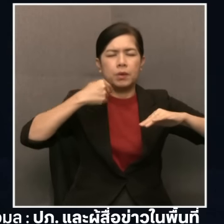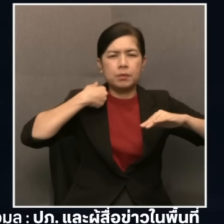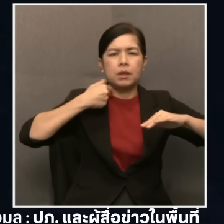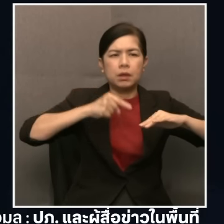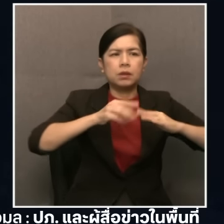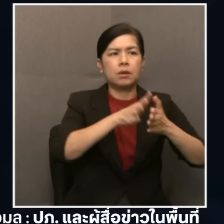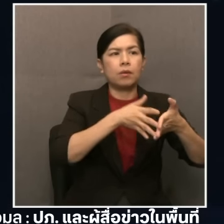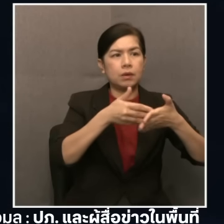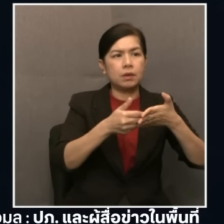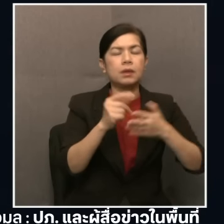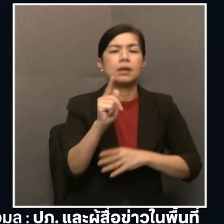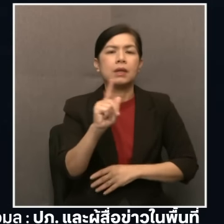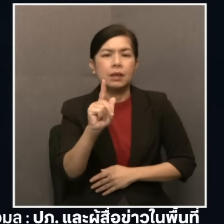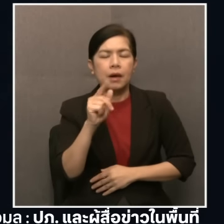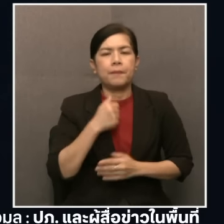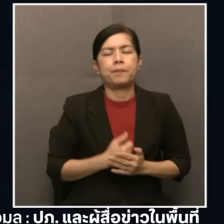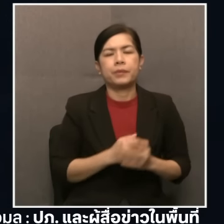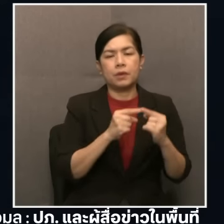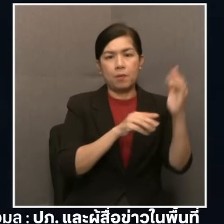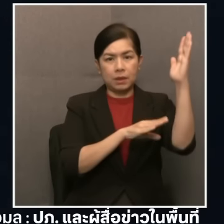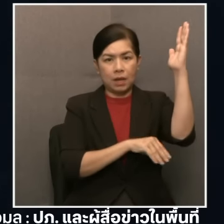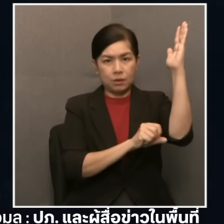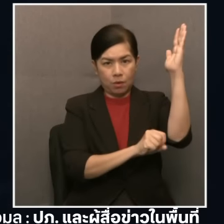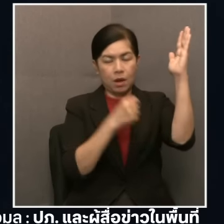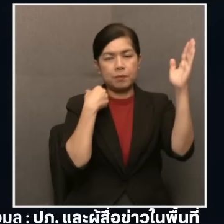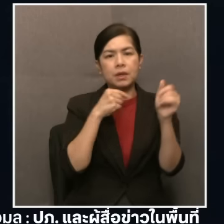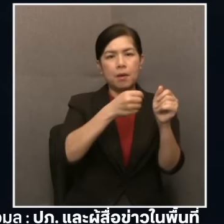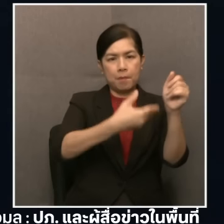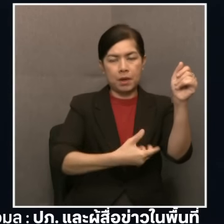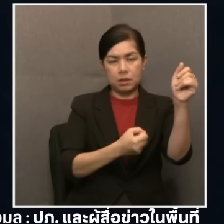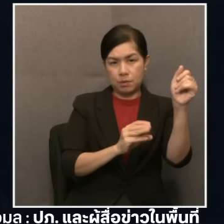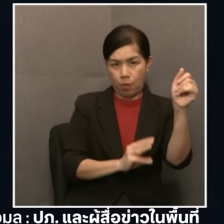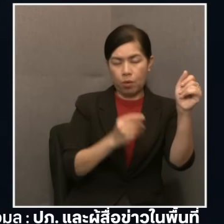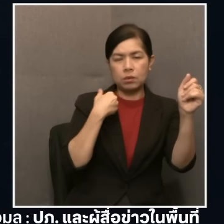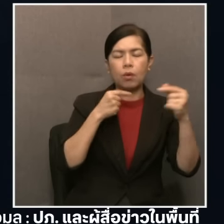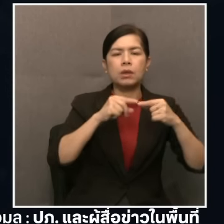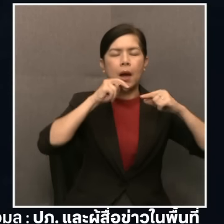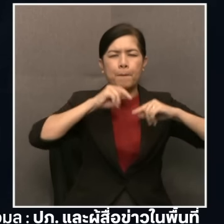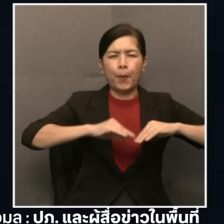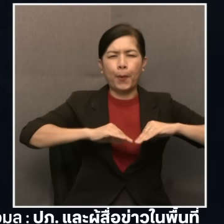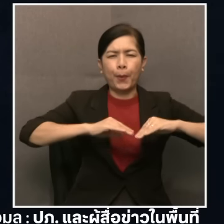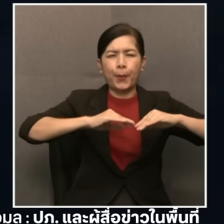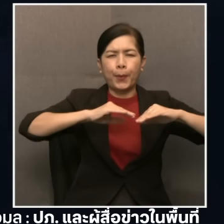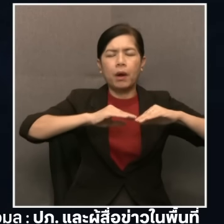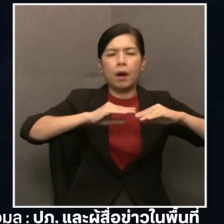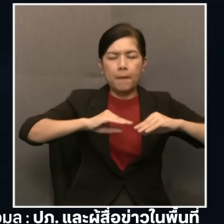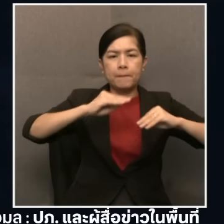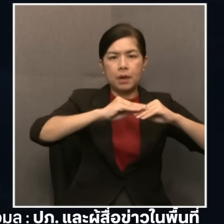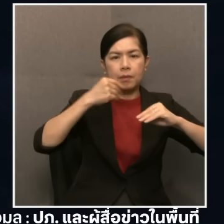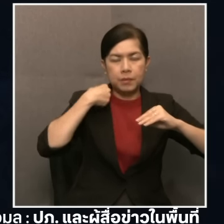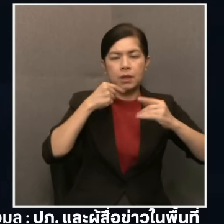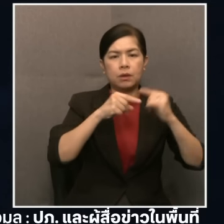สีเหลืองค่ะ ส่วนที่จังหวัดสงขลาน้ำท่วม16อำเภอนะคะระดับน้ำยังคงเพิ่มขึ้นหลายพื้นที่ที่พัทลุงเองก็